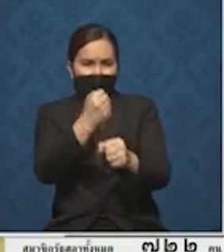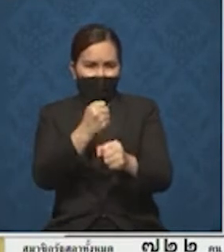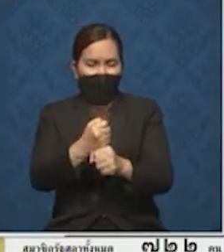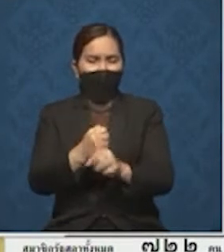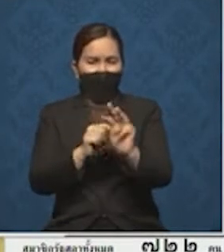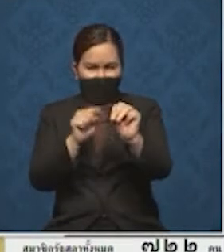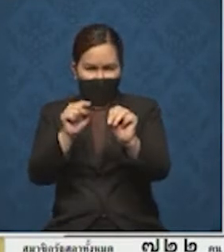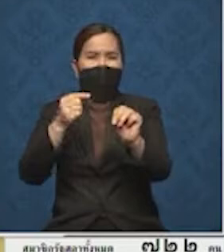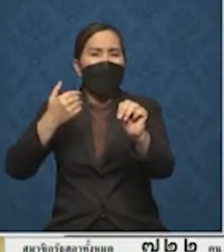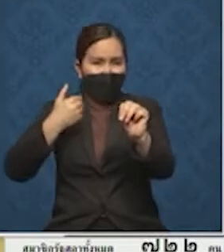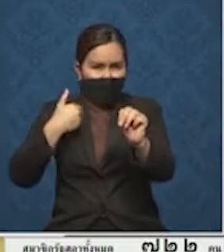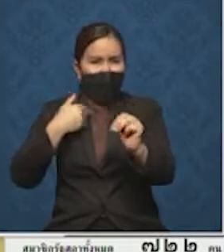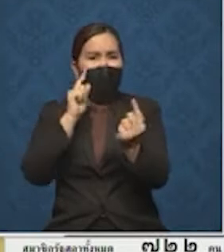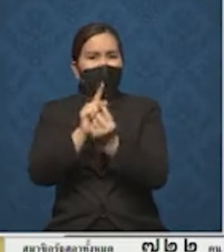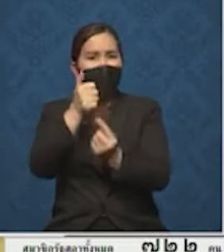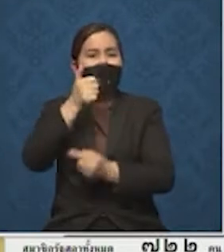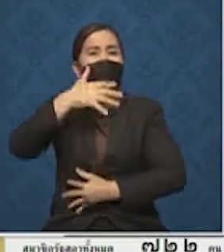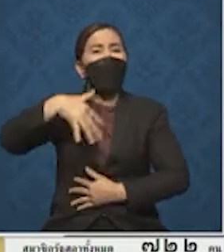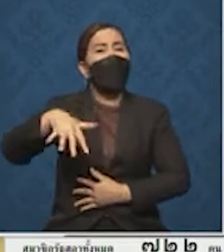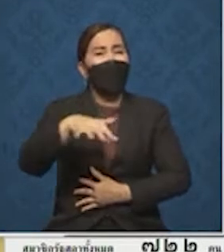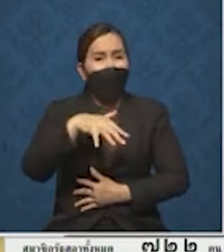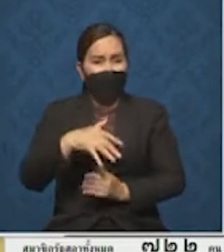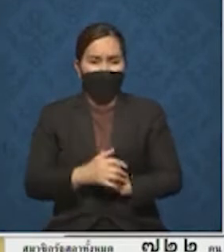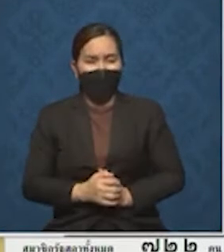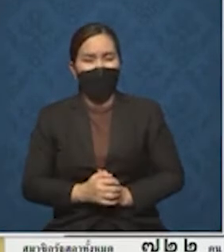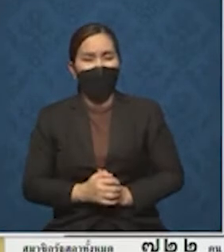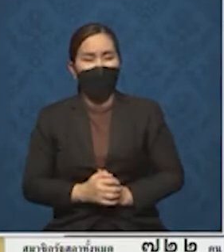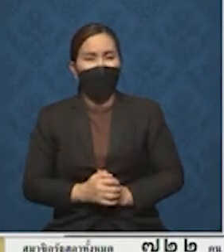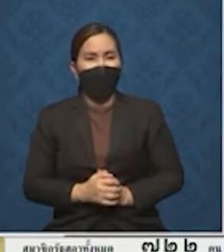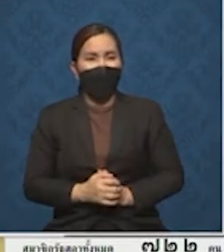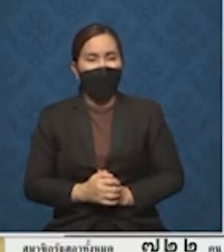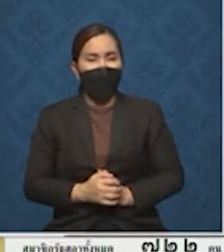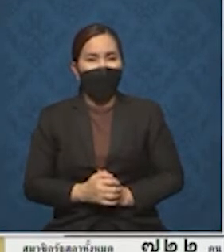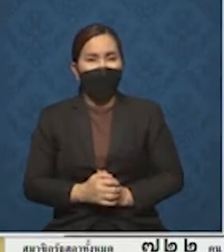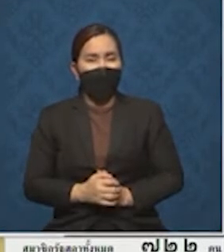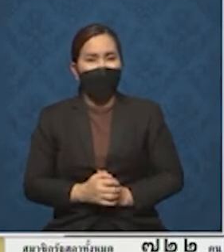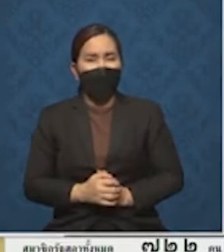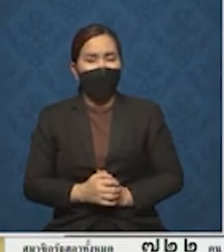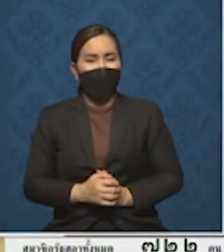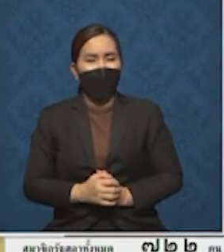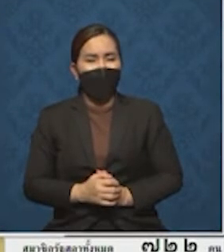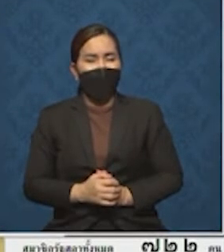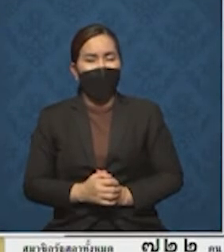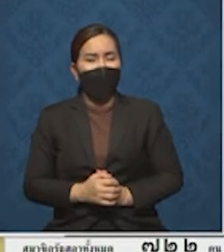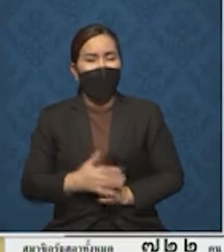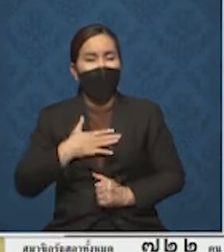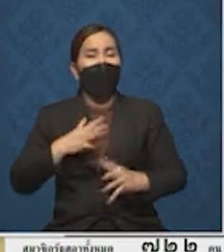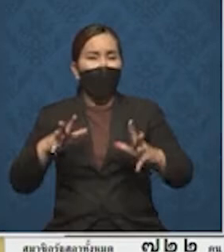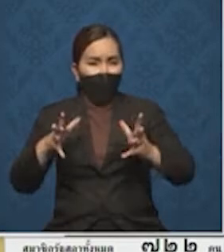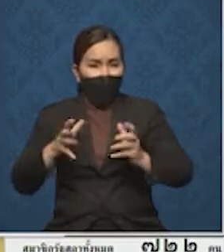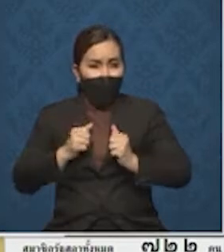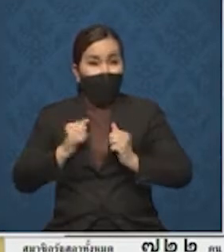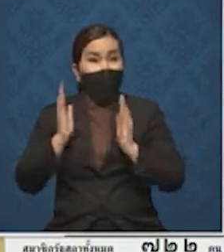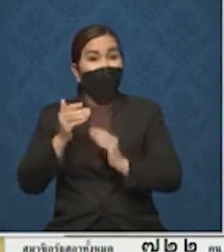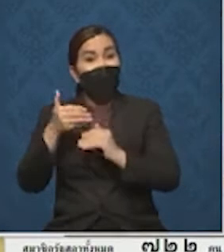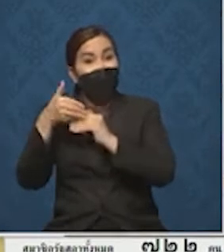และยมีอยู่เห็นทั่วไปสิ่งหนึ่งผมขอเอาญาติขอโทษนะครับผมจะขอพูดถึคนไปนอก